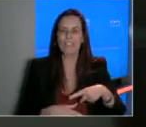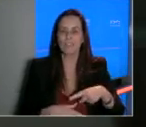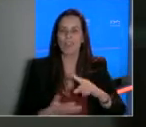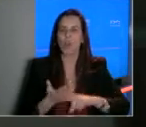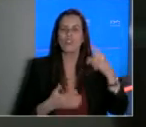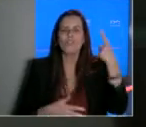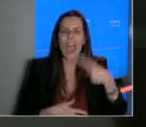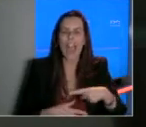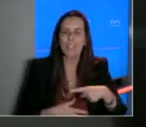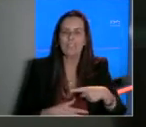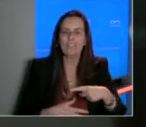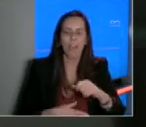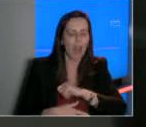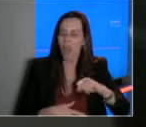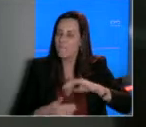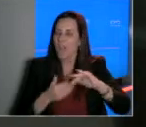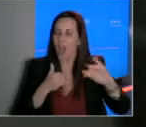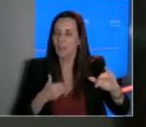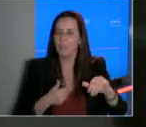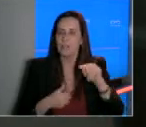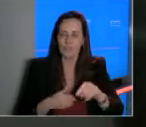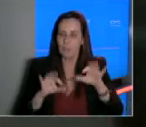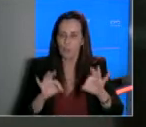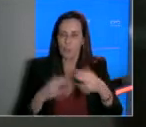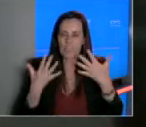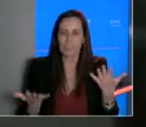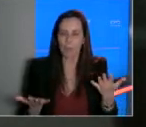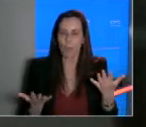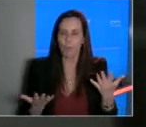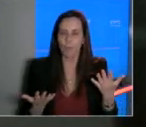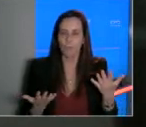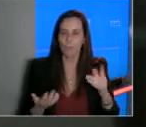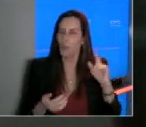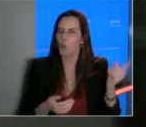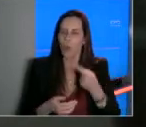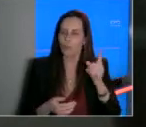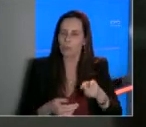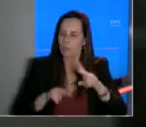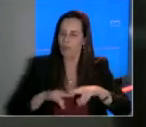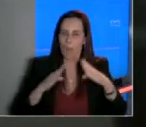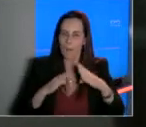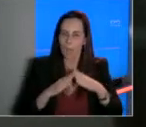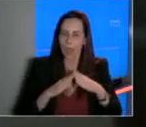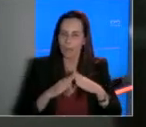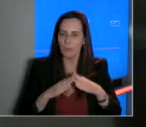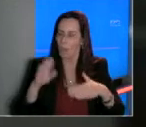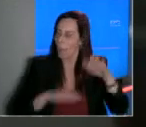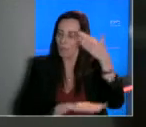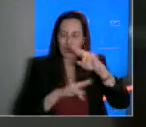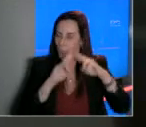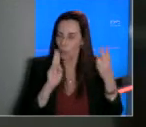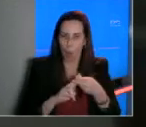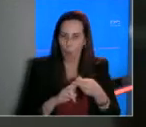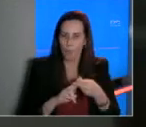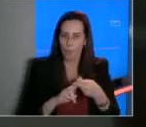לפחות 6 שבועות של ריחוק חברתי מאוד משמעותי. וזה בדיוק הסיפור עכשיו. כולנו עכשיו צריכים להיות בבית. ברוב מדינות